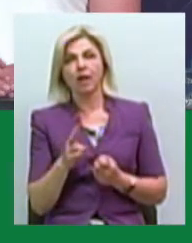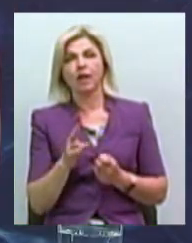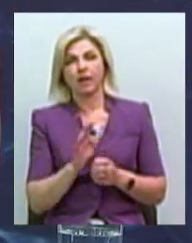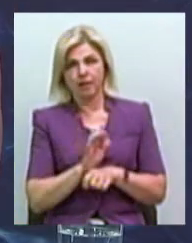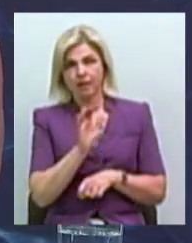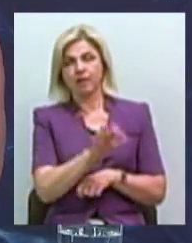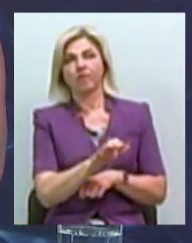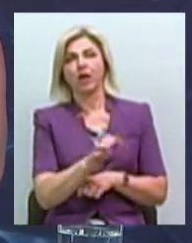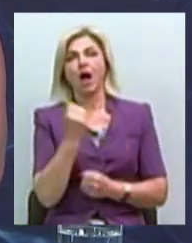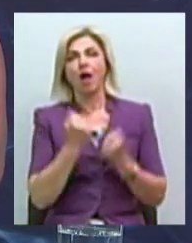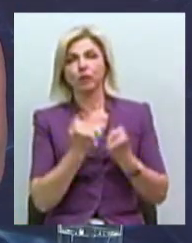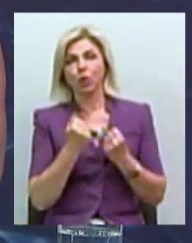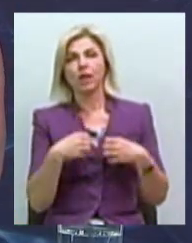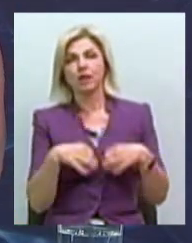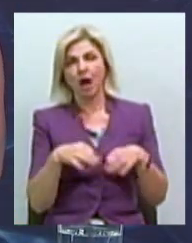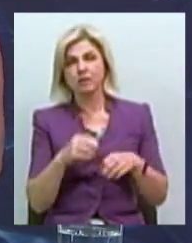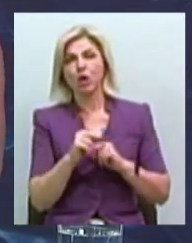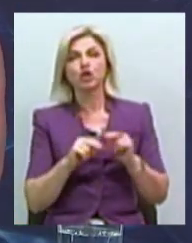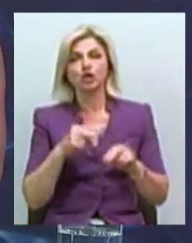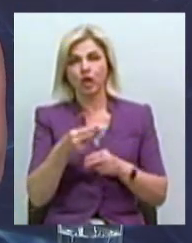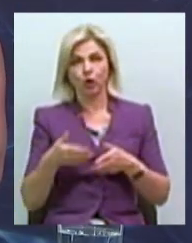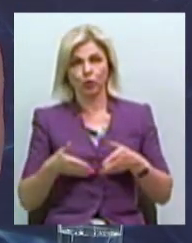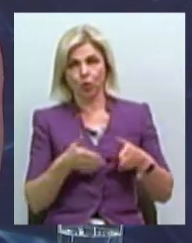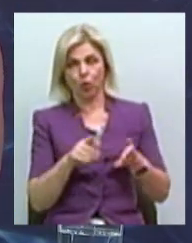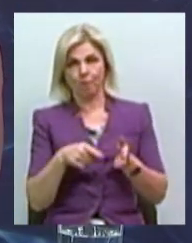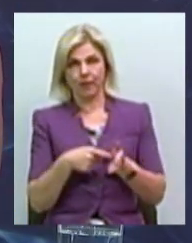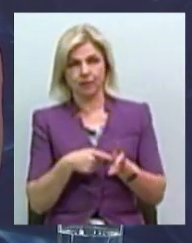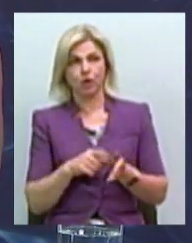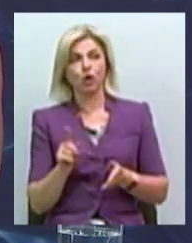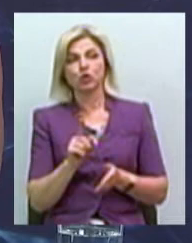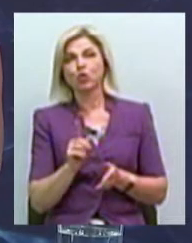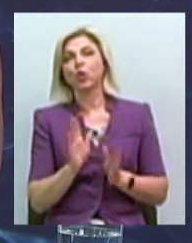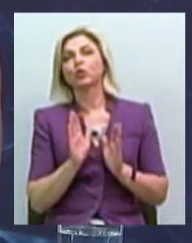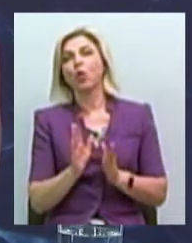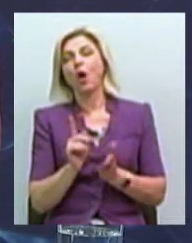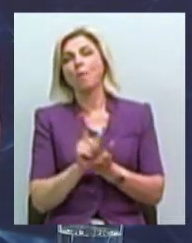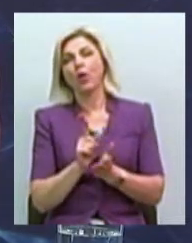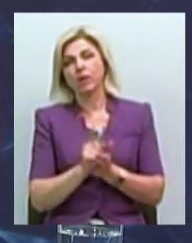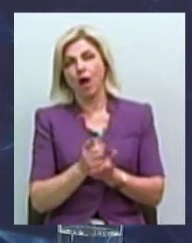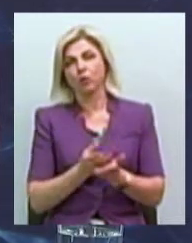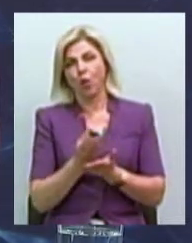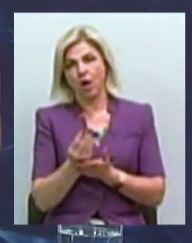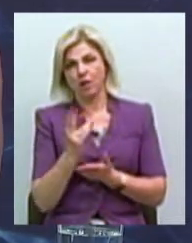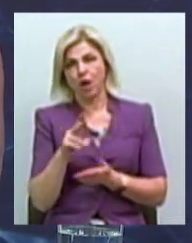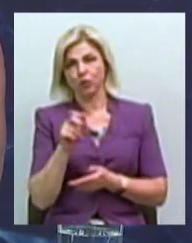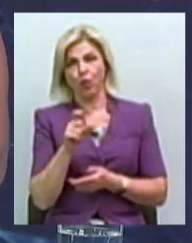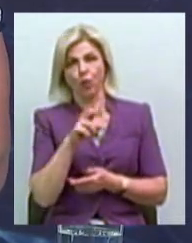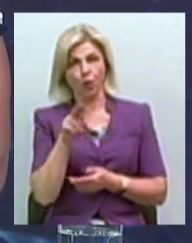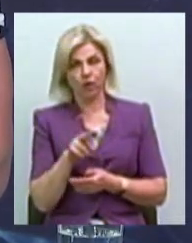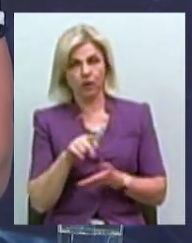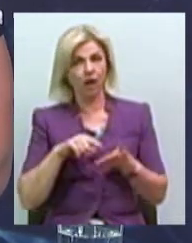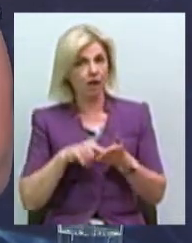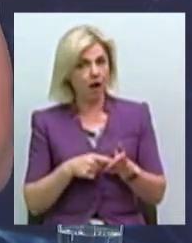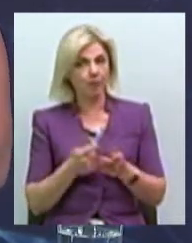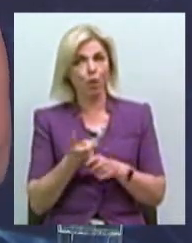по автомобільним транспортам через дороги міста. Що місто отримує? Тільки податок на доходи фізичних осіб. Крапка. Більше нічого. В